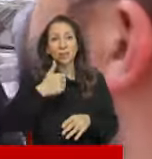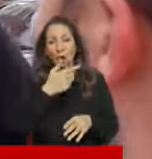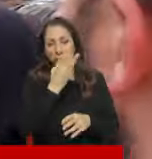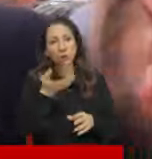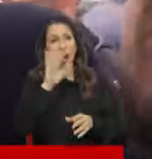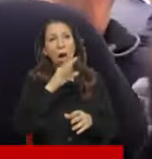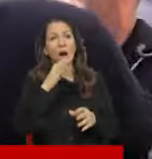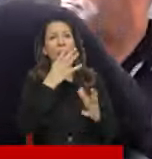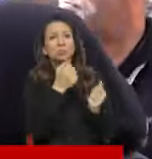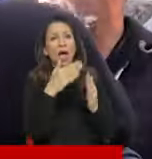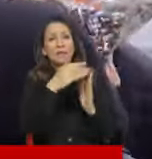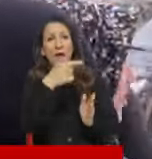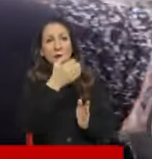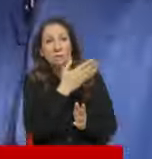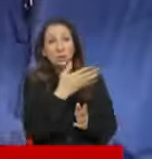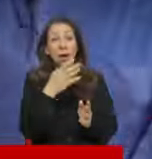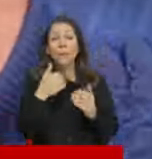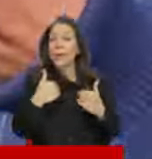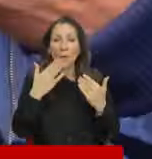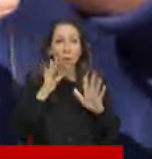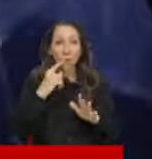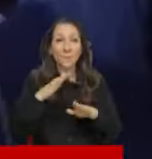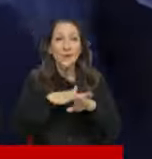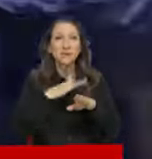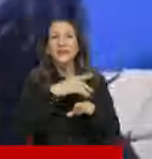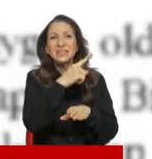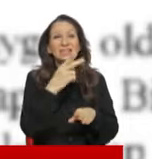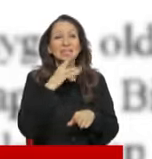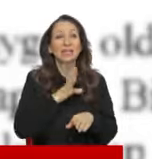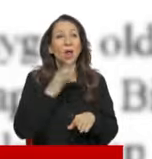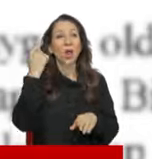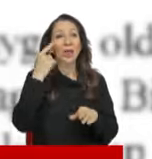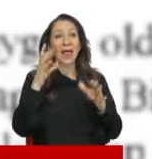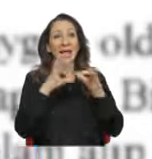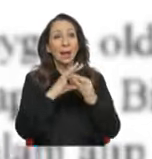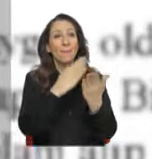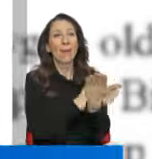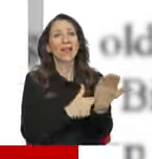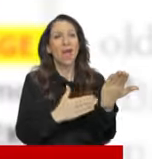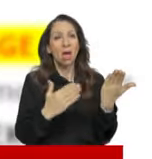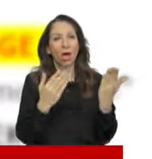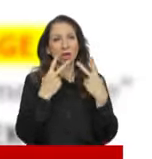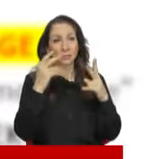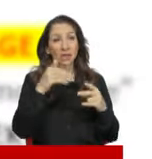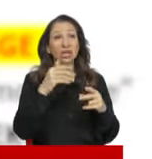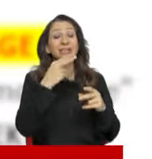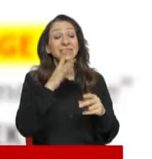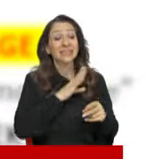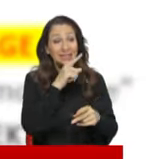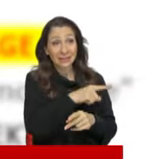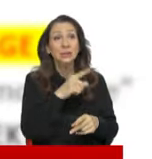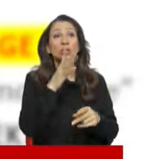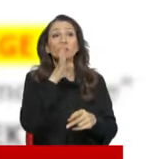kendi adına Antalya'da arsı olmadığını söyledi Turgut Altınok Mansur yavaş'tan da kızının Londra'daki evine dair belgeli açıklama geldi Çağlayan yavaş evini